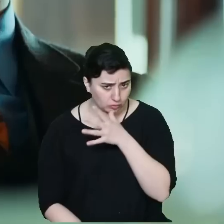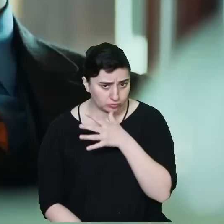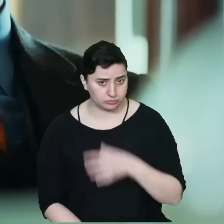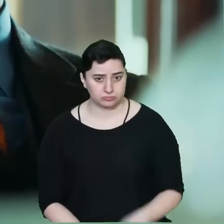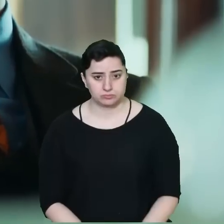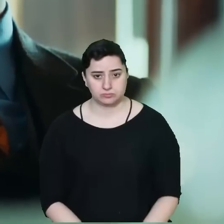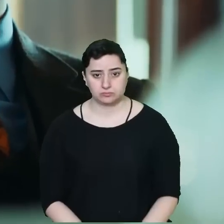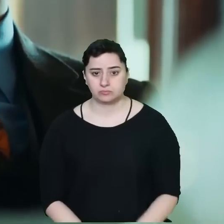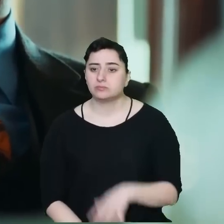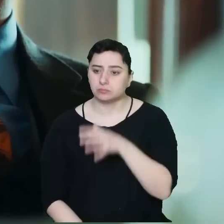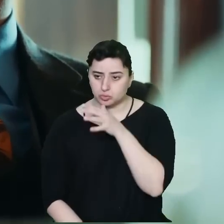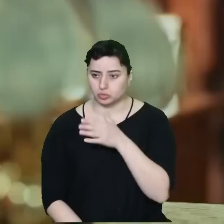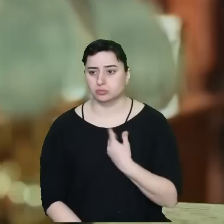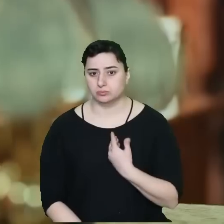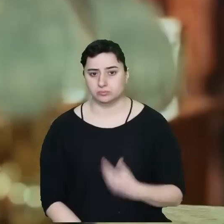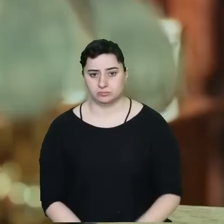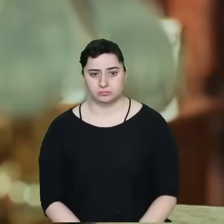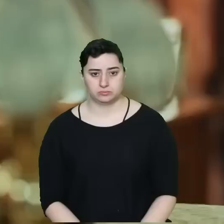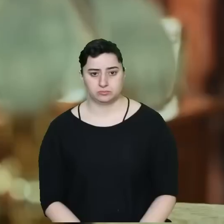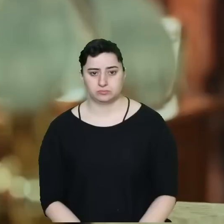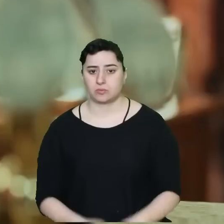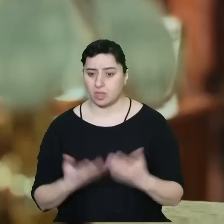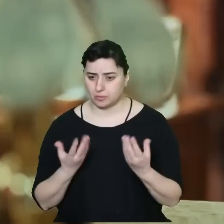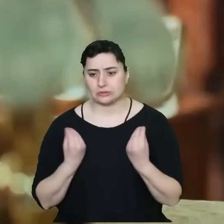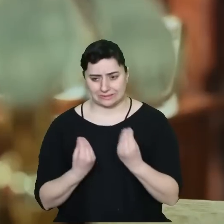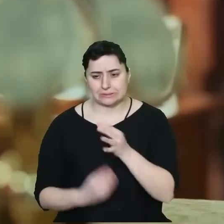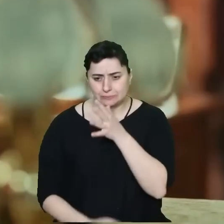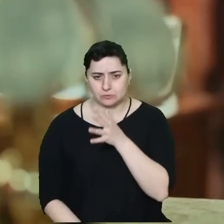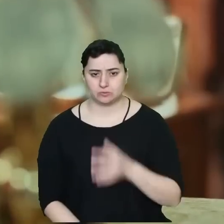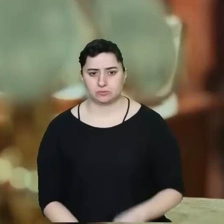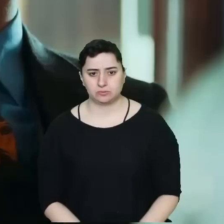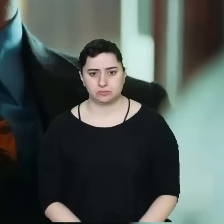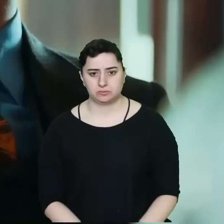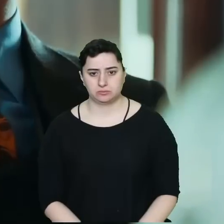mi? Biliyoruz. Hem de çok iyi biliyoruz.